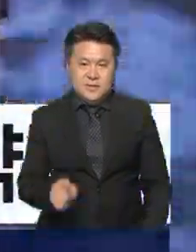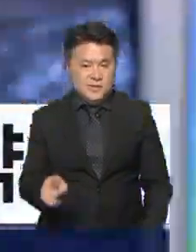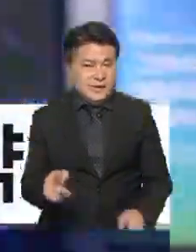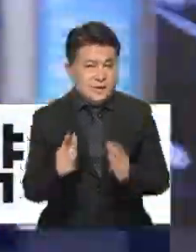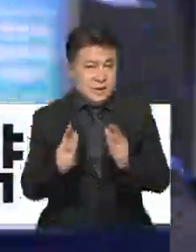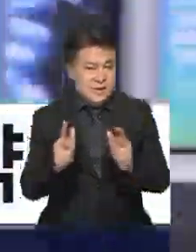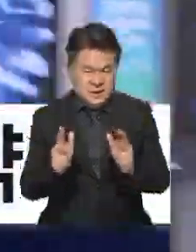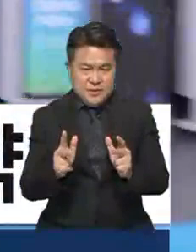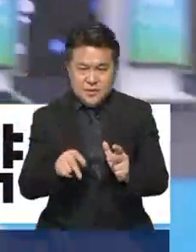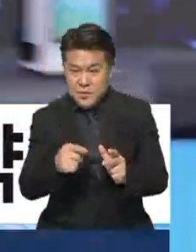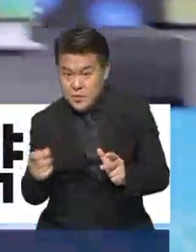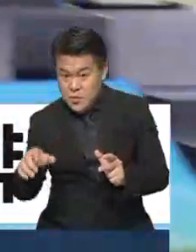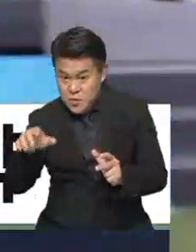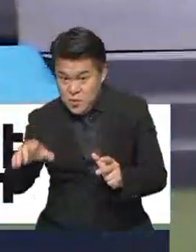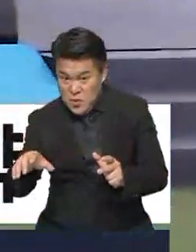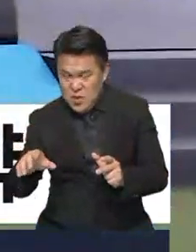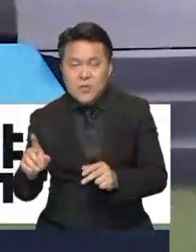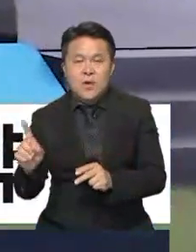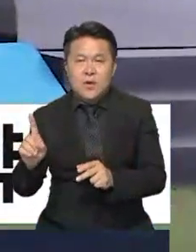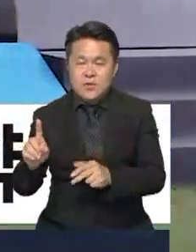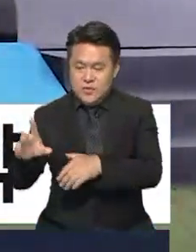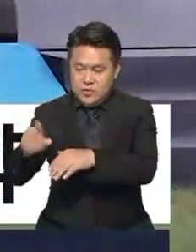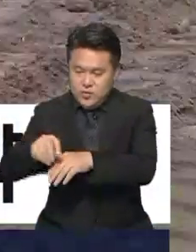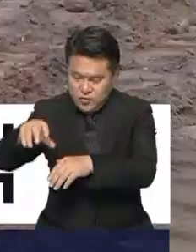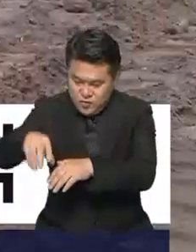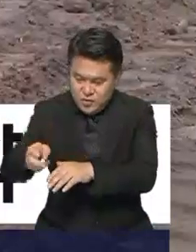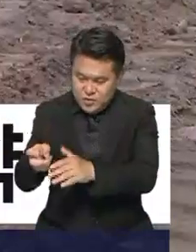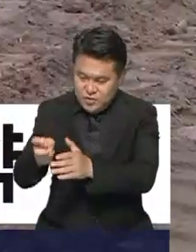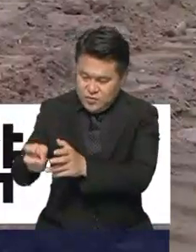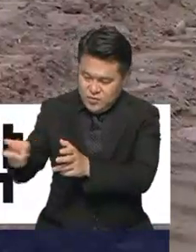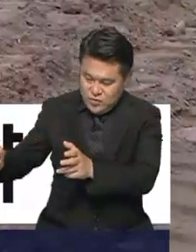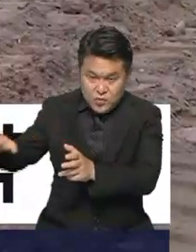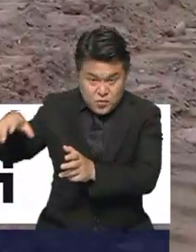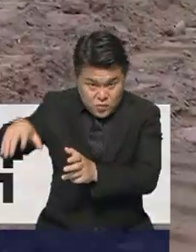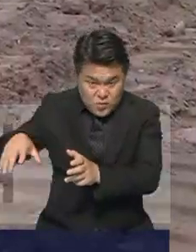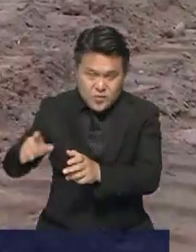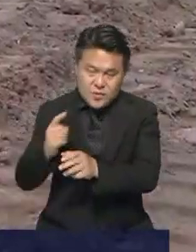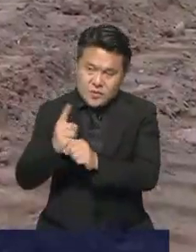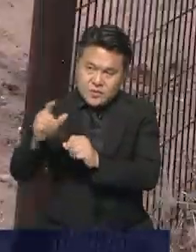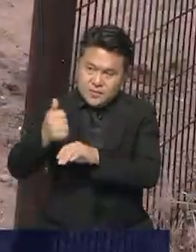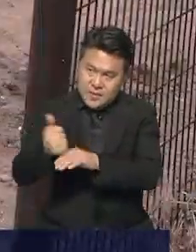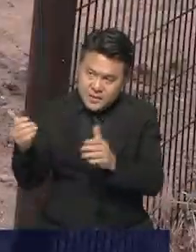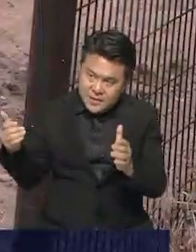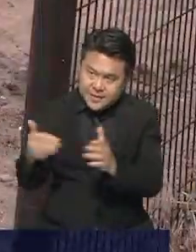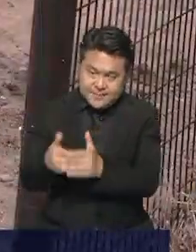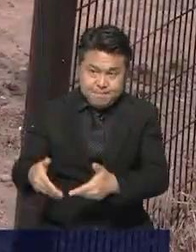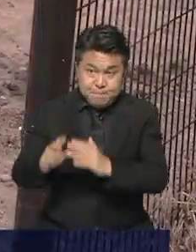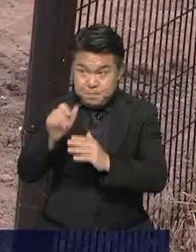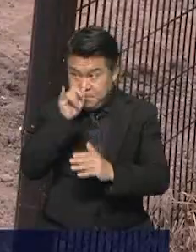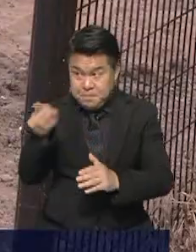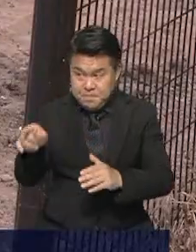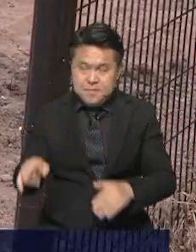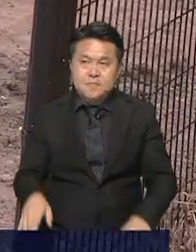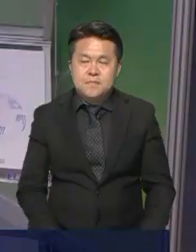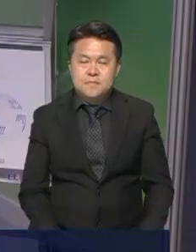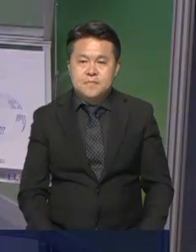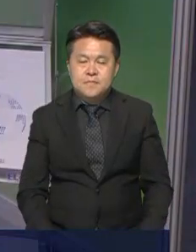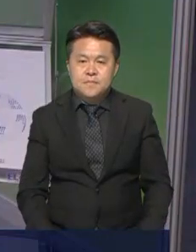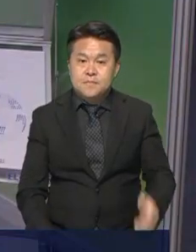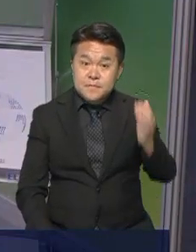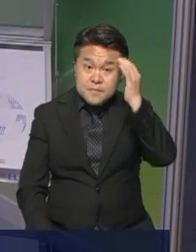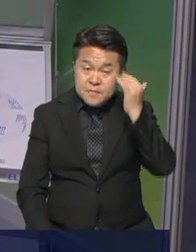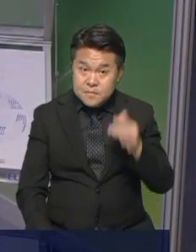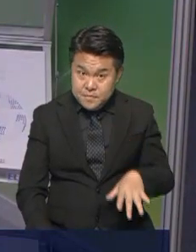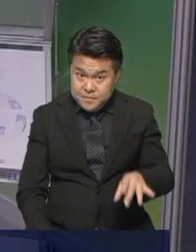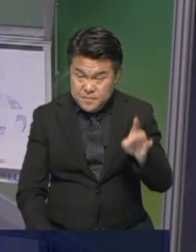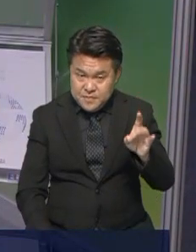발전 설비 옆에는 수소충전소와 수소버스 전용 주차장이 내년 말까지 함께 건설됩니다. 국내